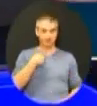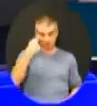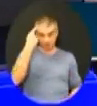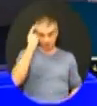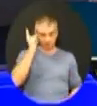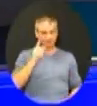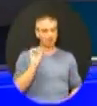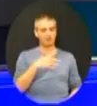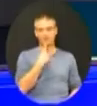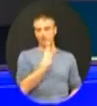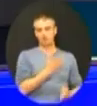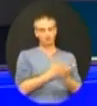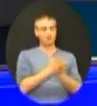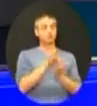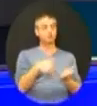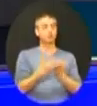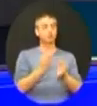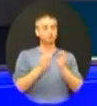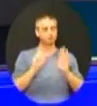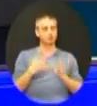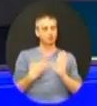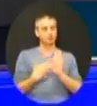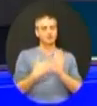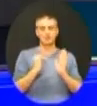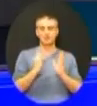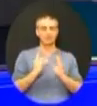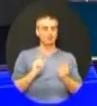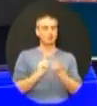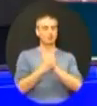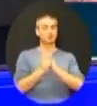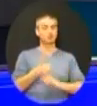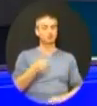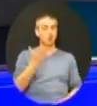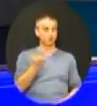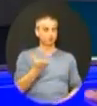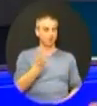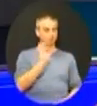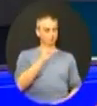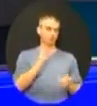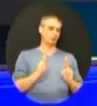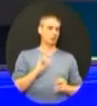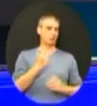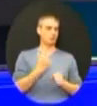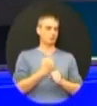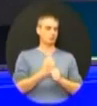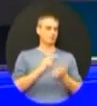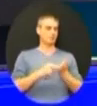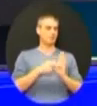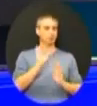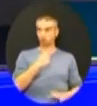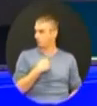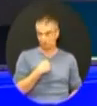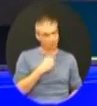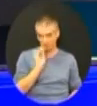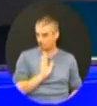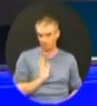חושבת שצריך לבוא ולומר בגינות היועץ המשפטי צריך צריך לבחון איזה דרך חלופית יש לשר על מנת שיוכל כן להוציא לפועל את מדיניותו אני